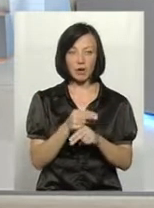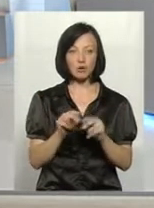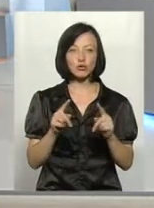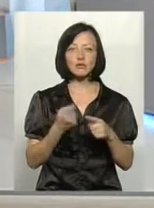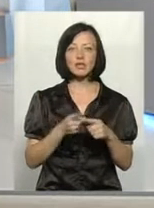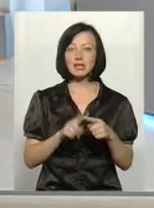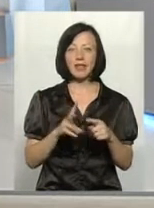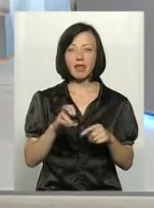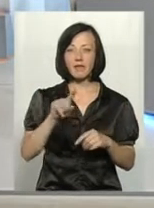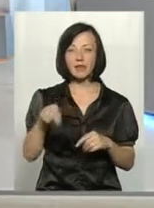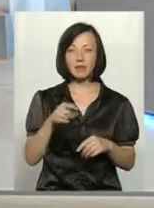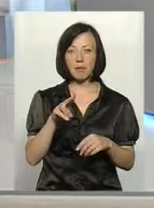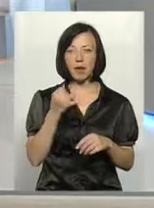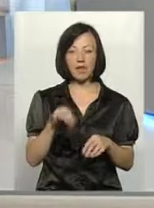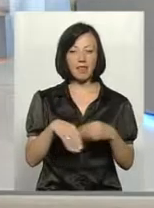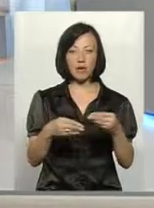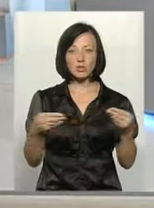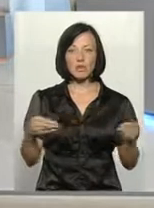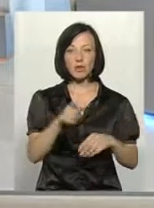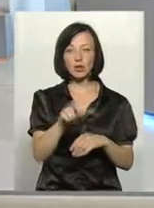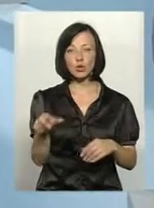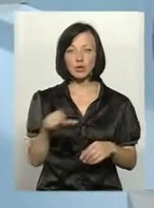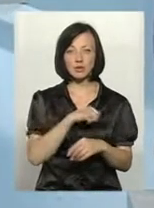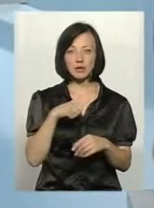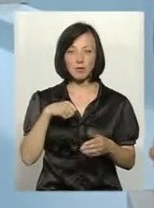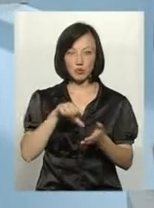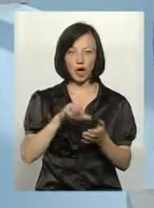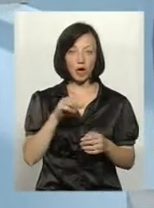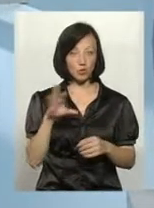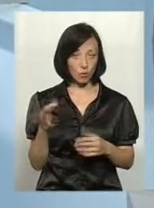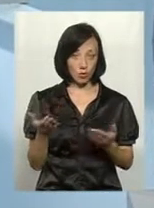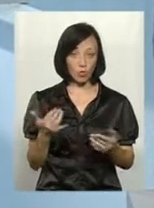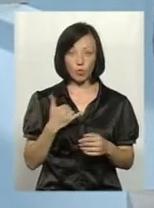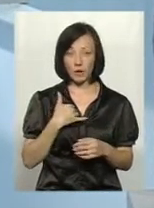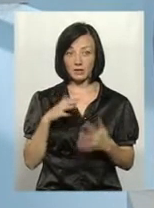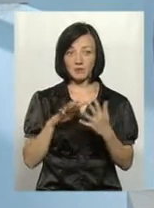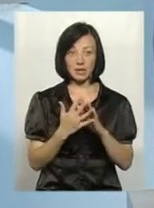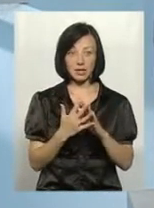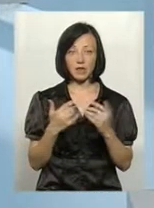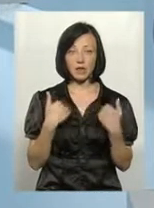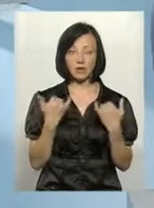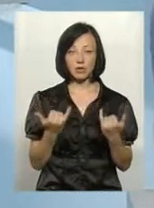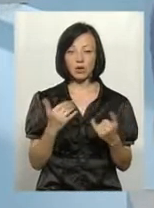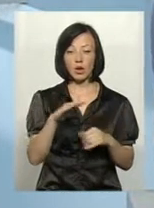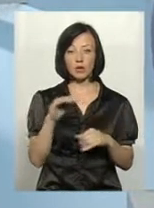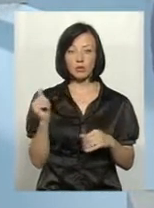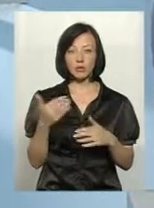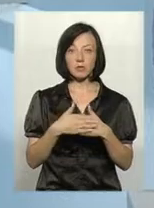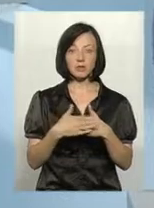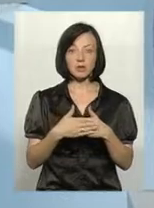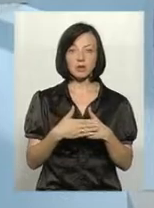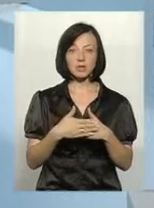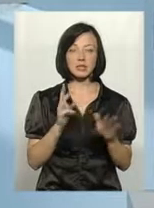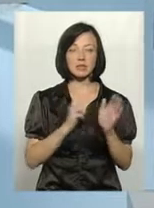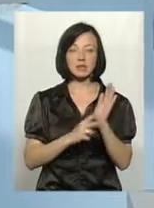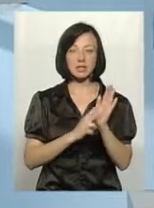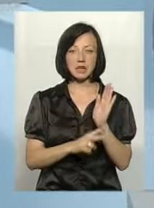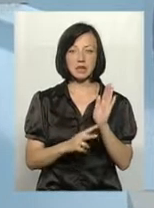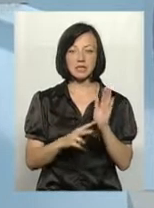ці невитребувані паї не роздавати людям, тим самим атошникам? От в мене в селі, я сьогодні орендую приблизно десь